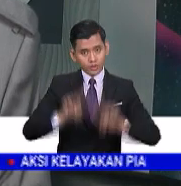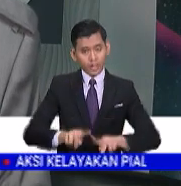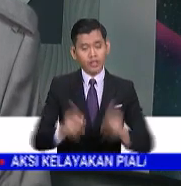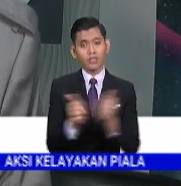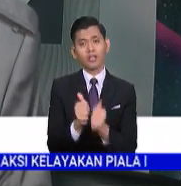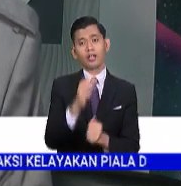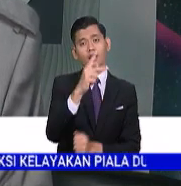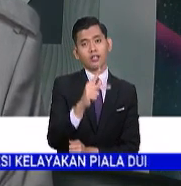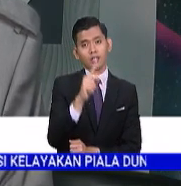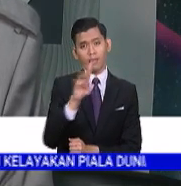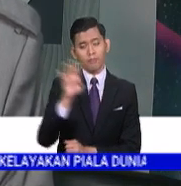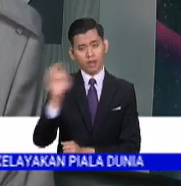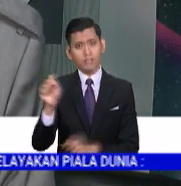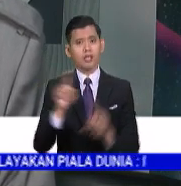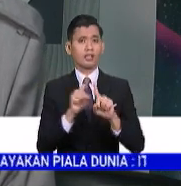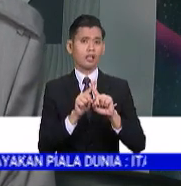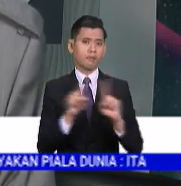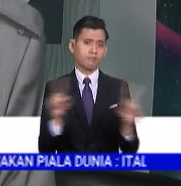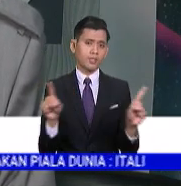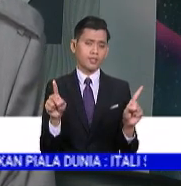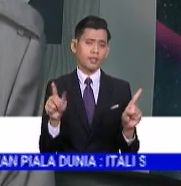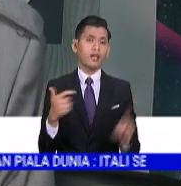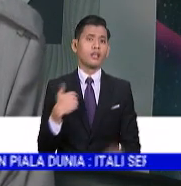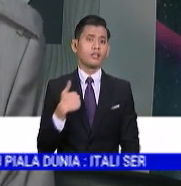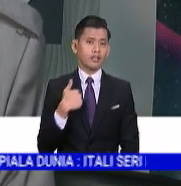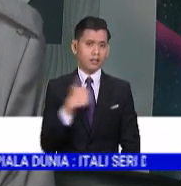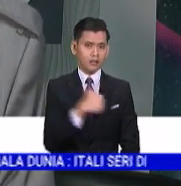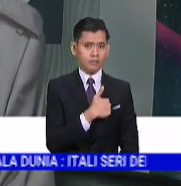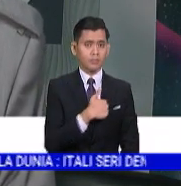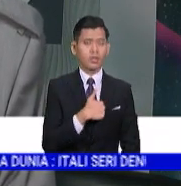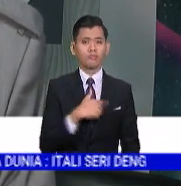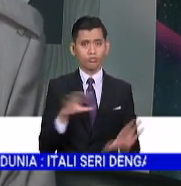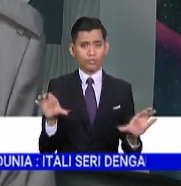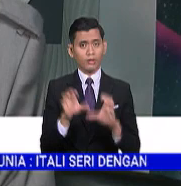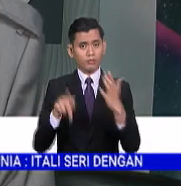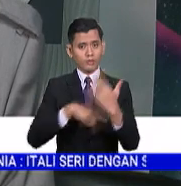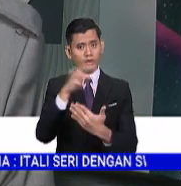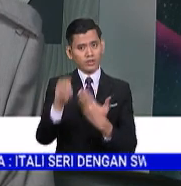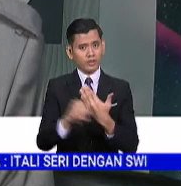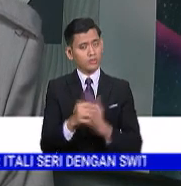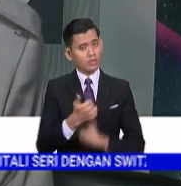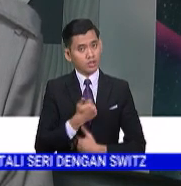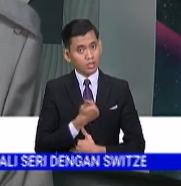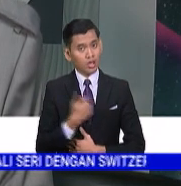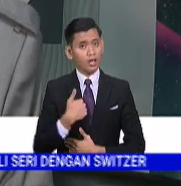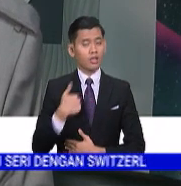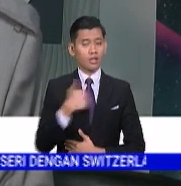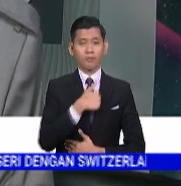KBS, tapi we are the event owner. So kalau kita tak setuju